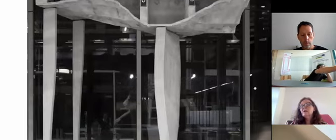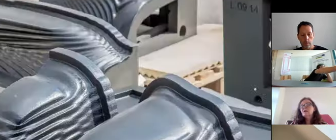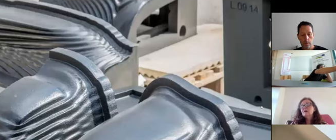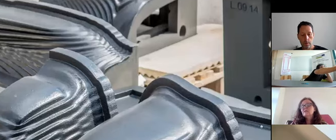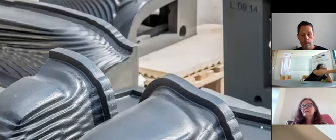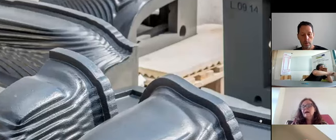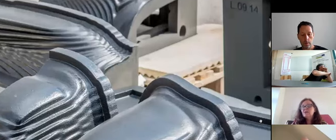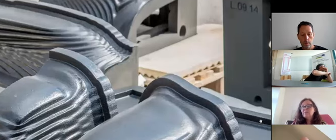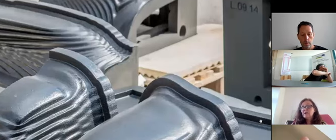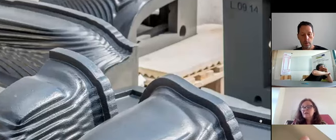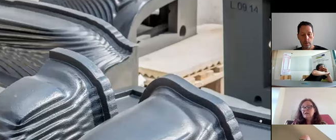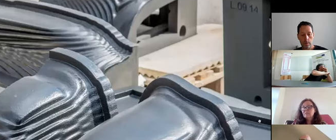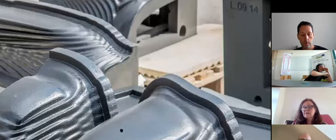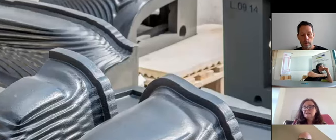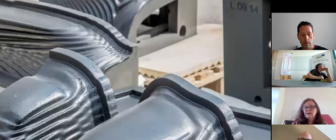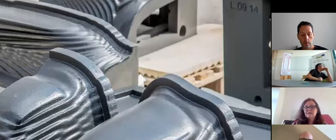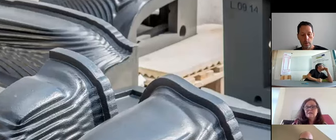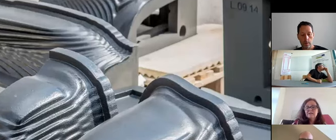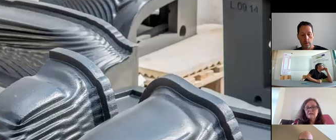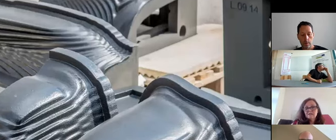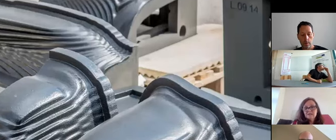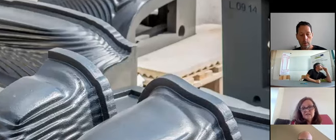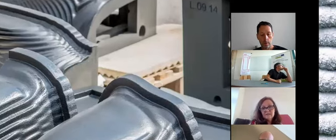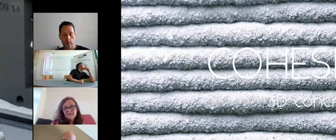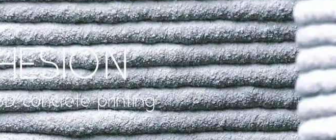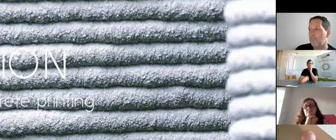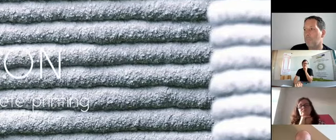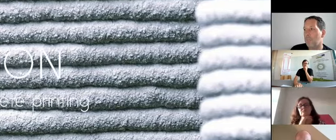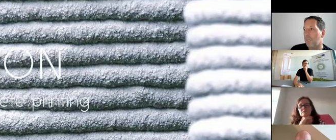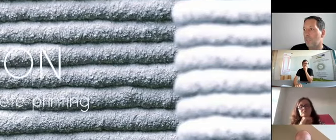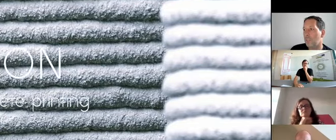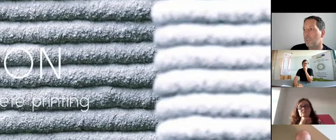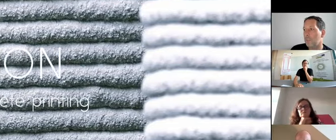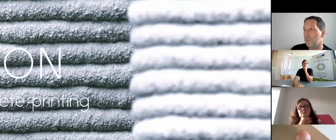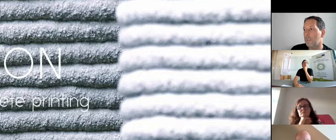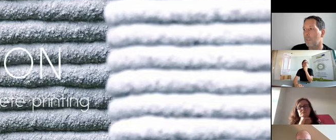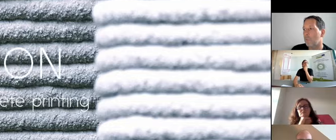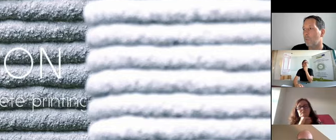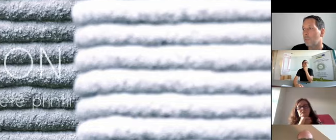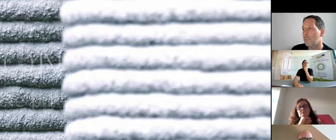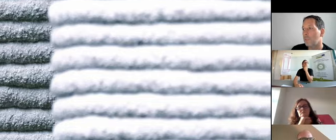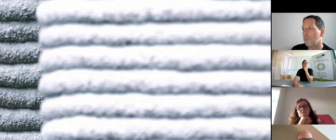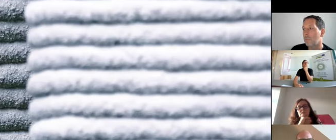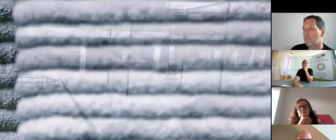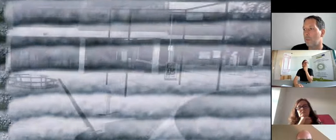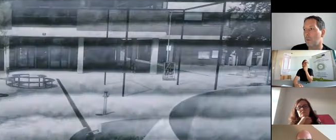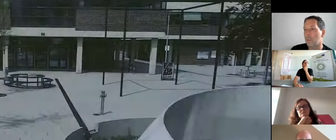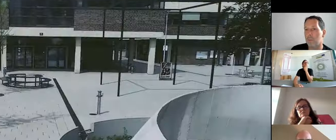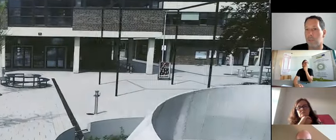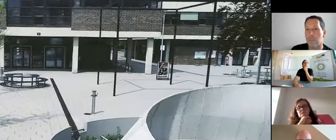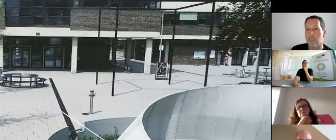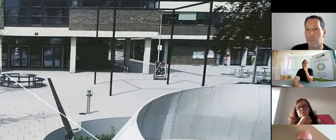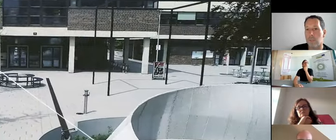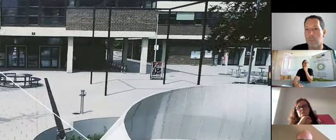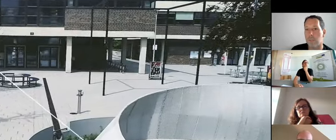Hohlraum die Einsparungen an Material, die da geleistet werden. Das war der erste Schritt so ein bisschen in Richtung, ist das Ganze für die